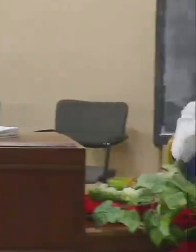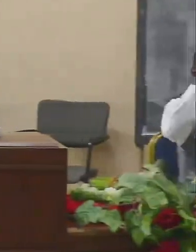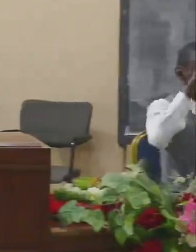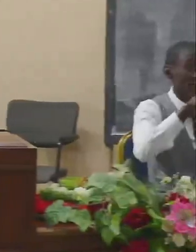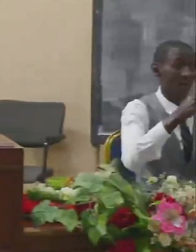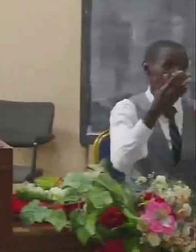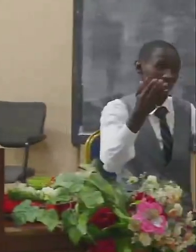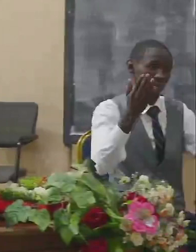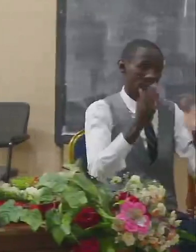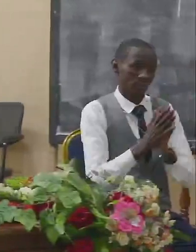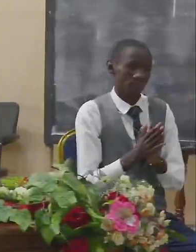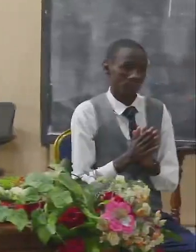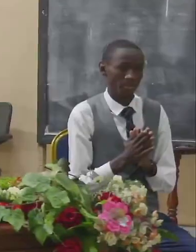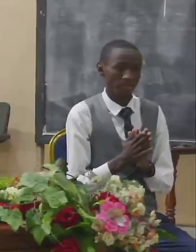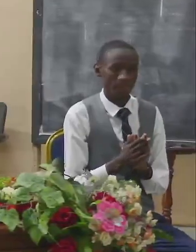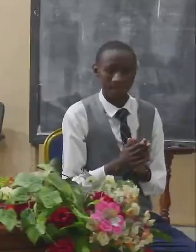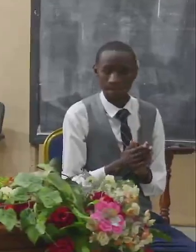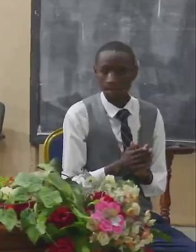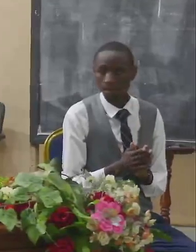ndugu.